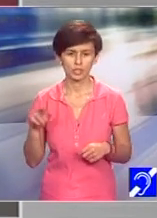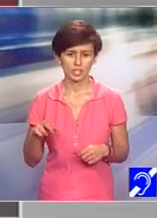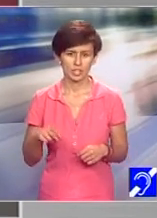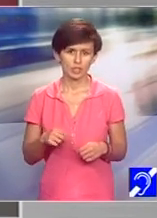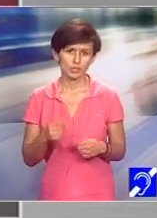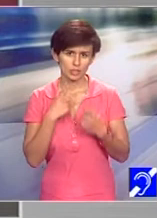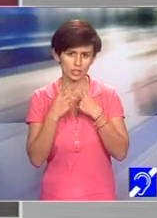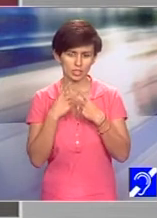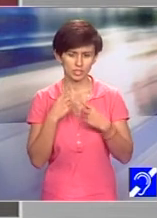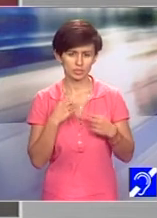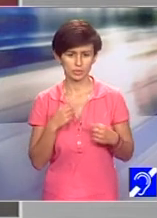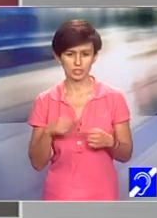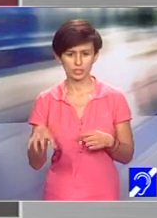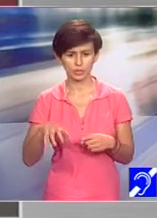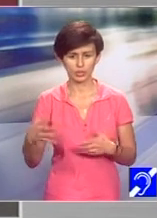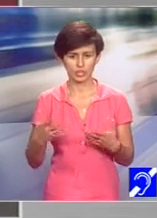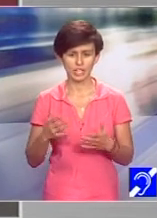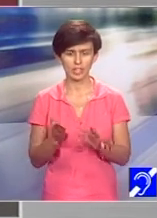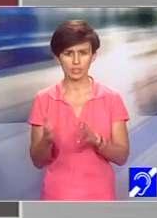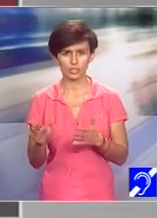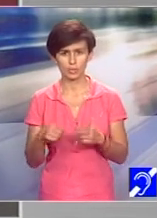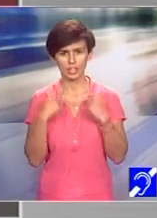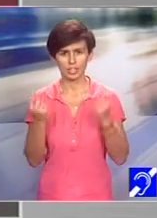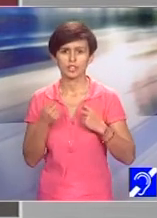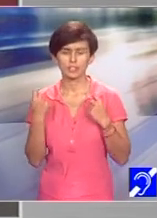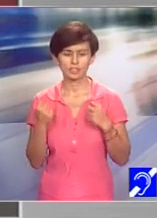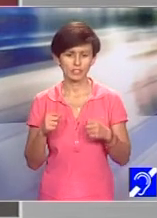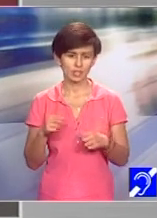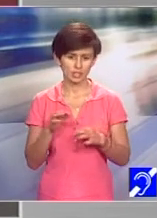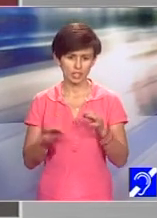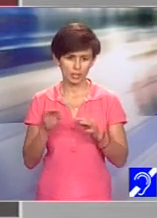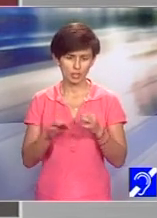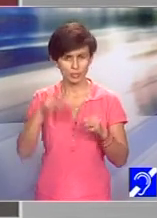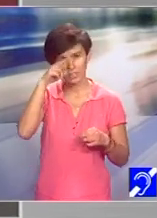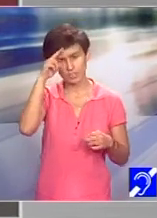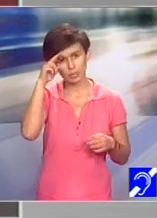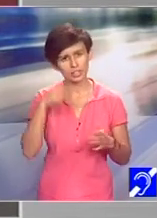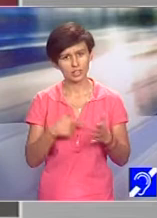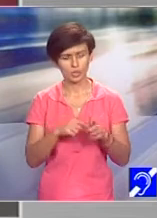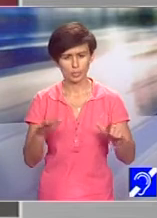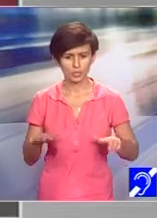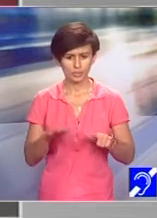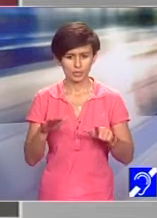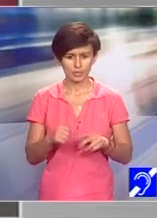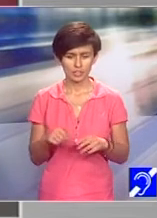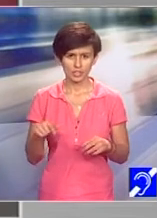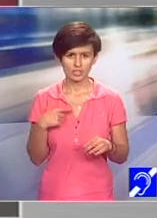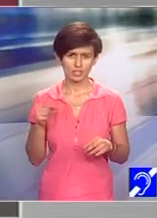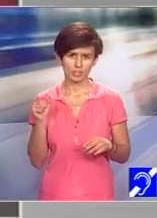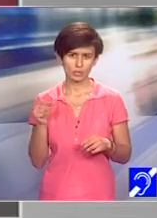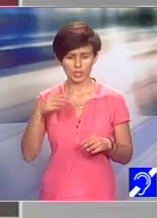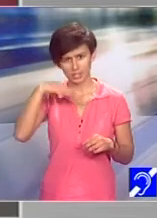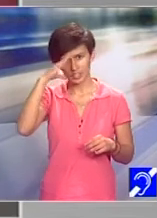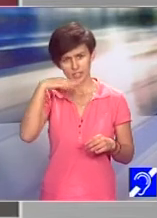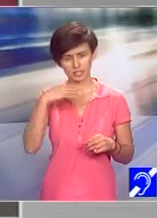azi debutează festivalul de toamnă al economiei germane, Herbstfest 2017. Așadar, acestea sunt temele zilei și începem cu